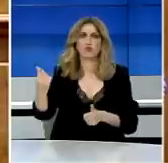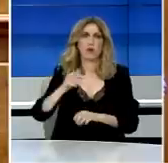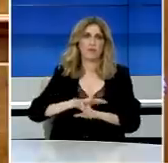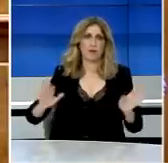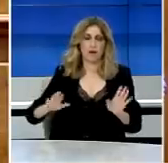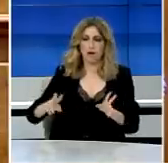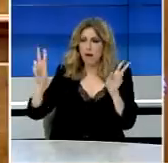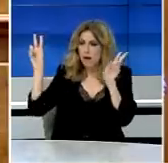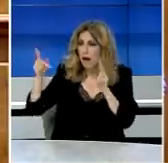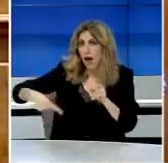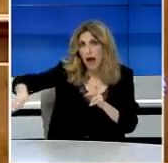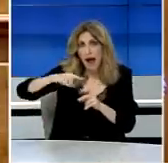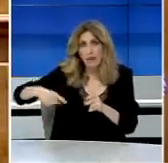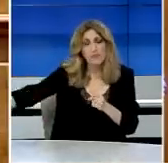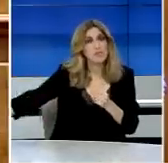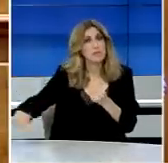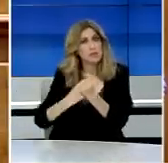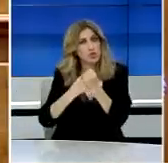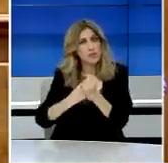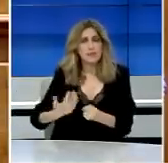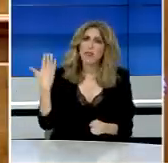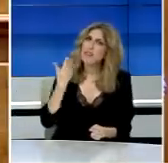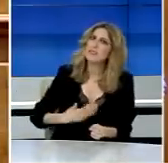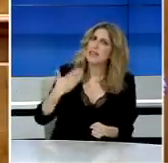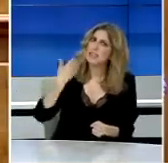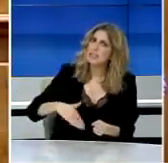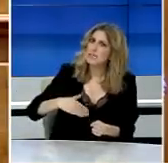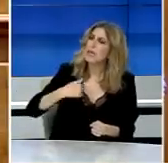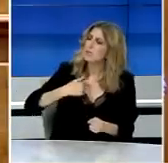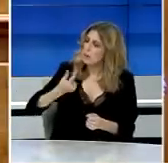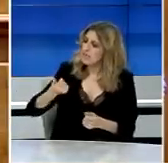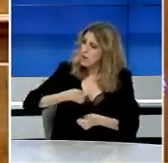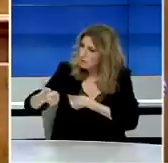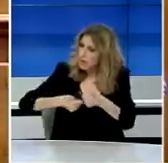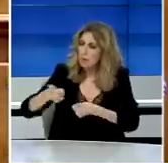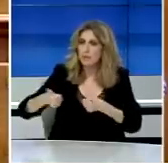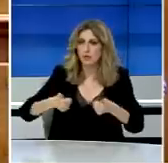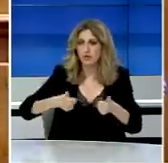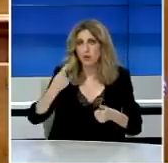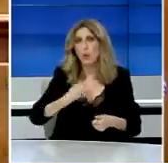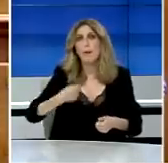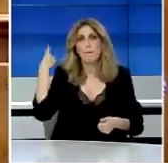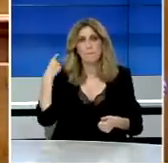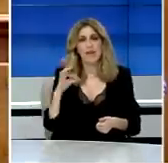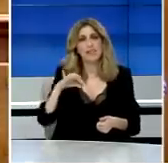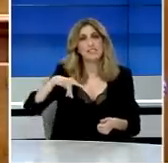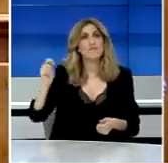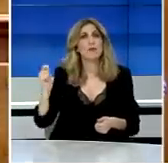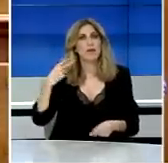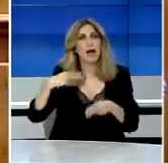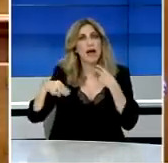αυτό. Πέρυσι λοιπόν, δώσαμε τη δυνατότητα να πέσει ο φόρος προστιθέμενης αξίας στην εστίαση